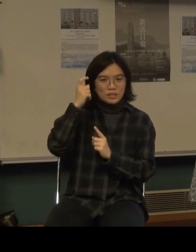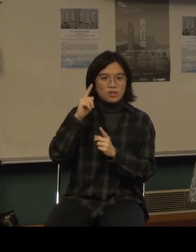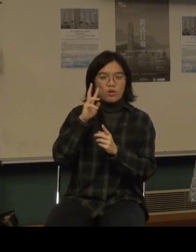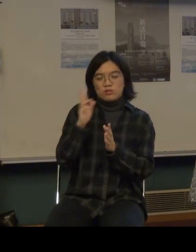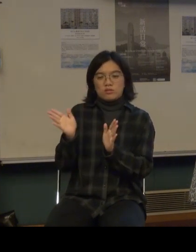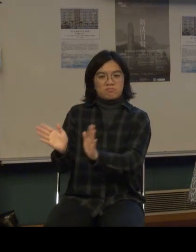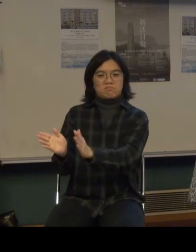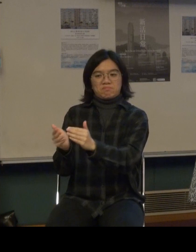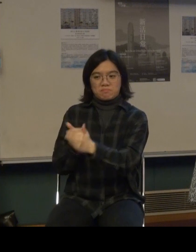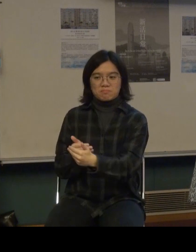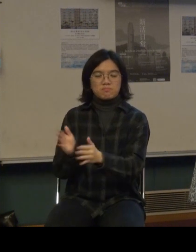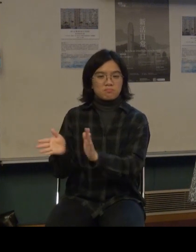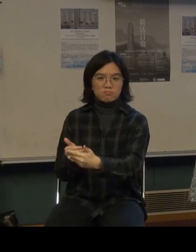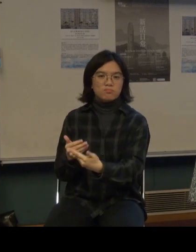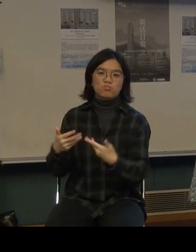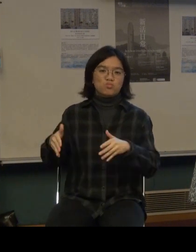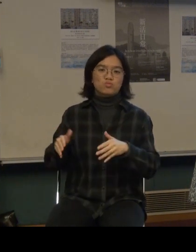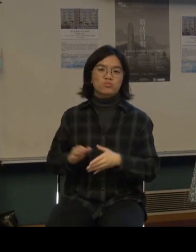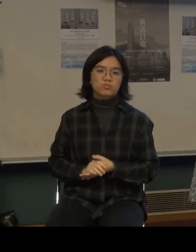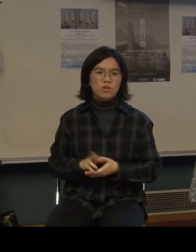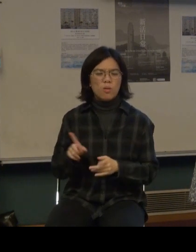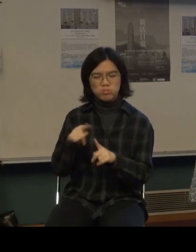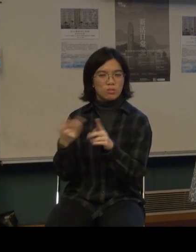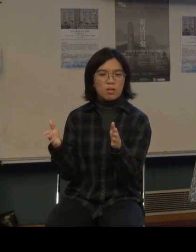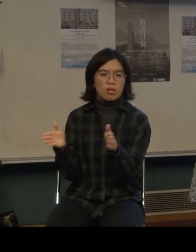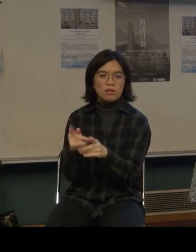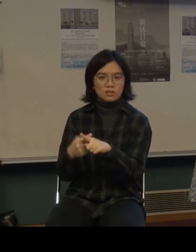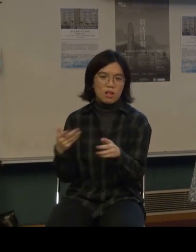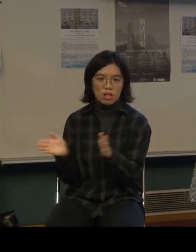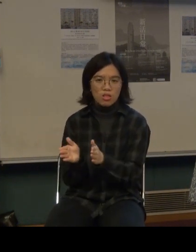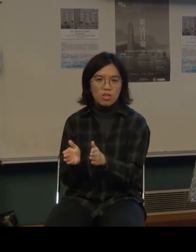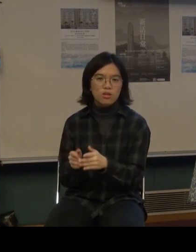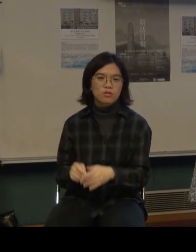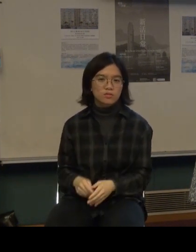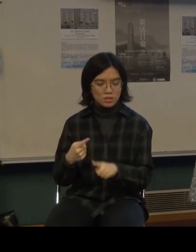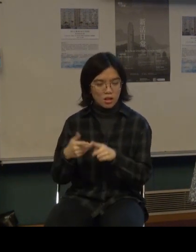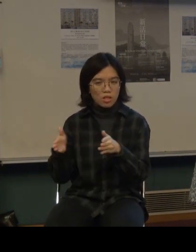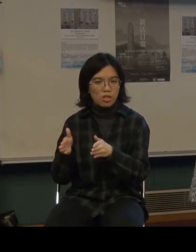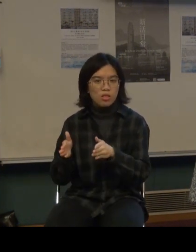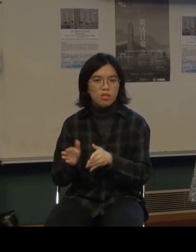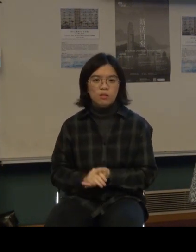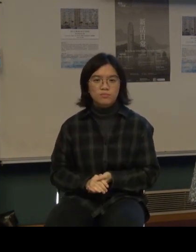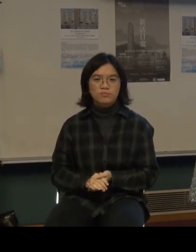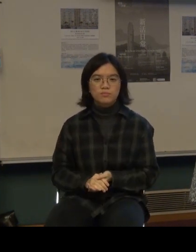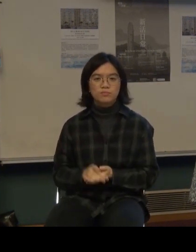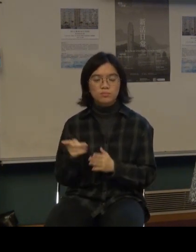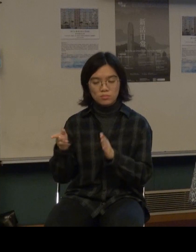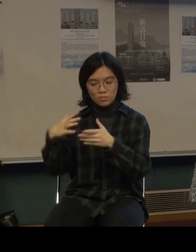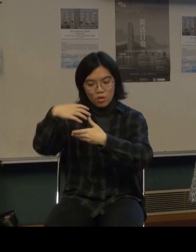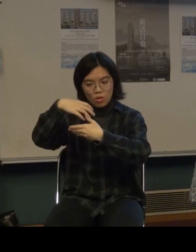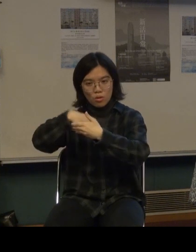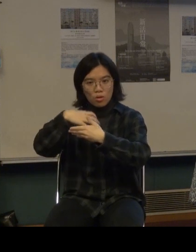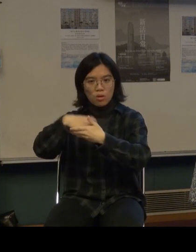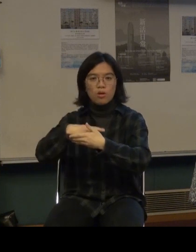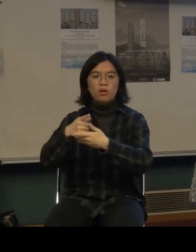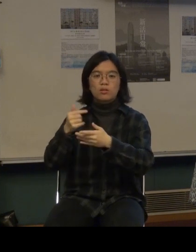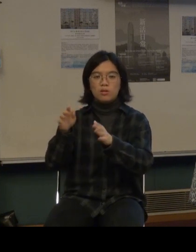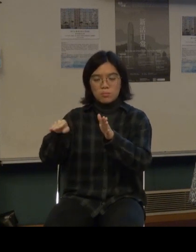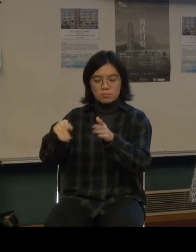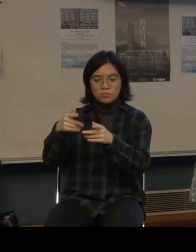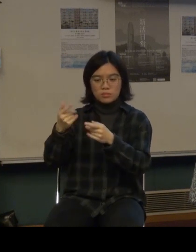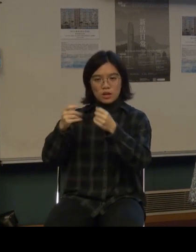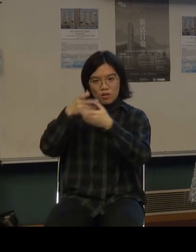出嚟嘅嚇。咁啊，好細嘅咋嚇，嗰個大廈好細嘅。咁啊，入邊係主要係即係泊消防車啊，同埋個